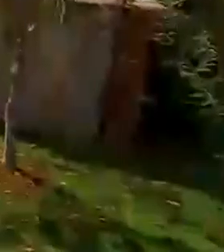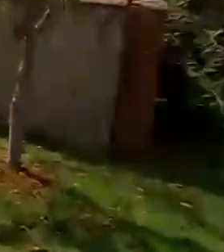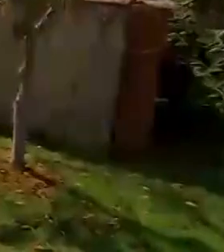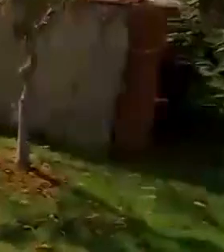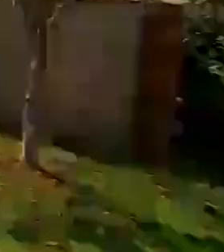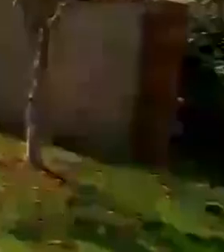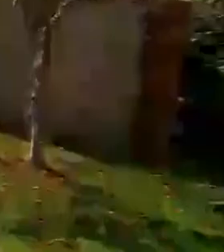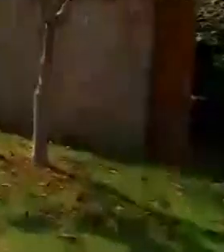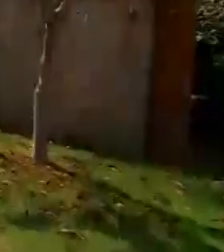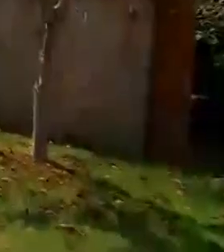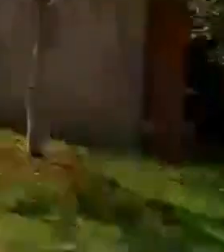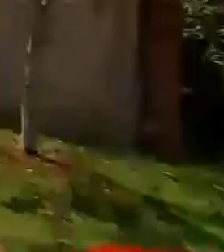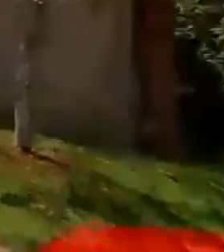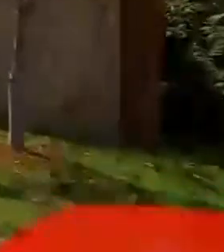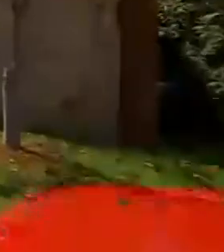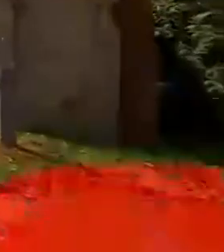arabasına yöneldi.